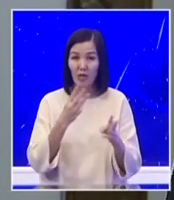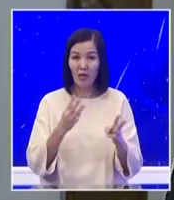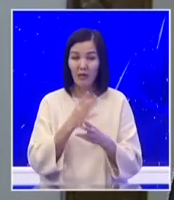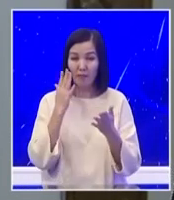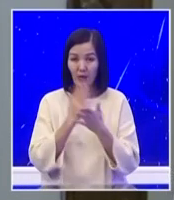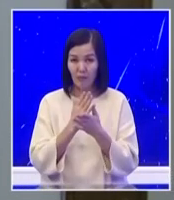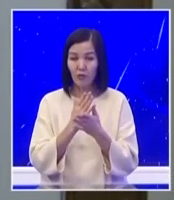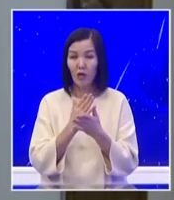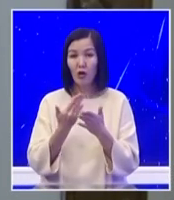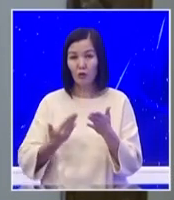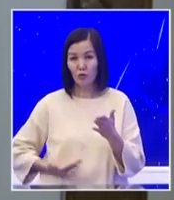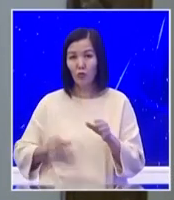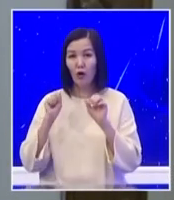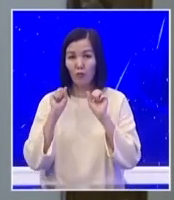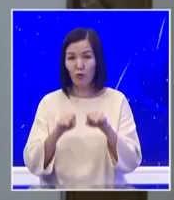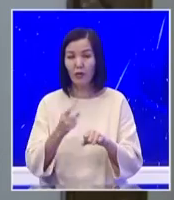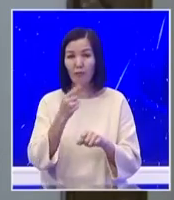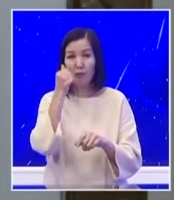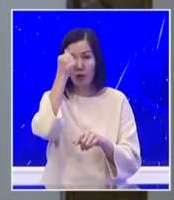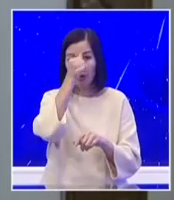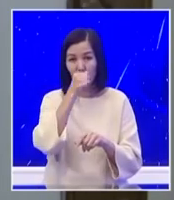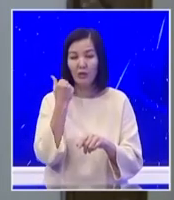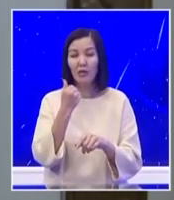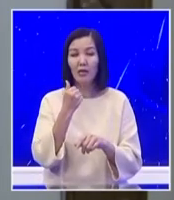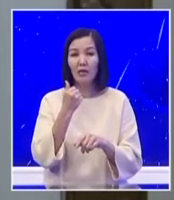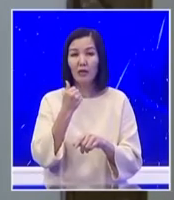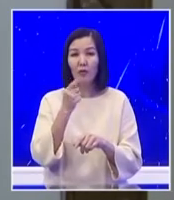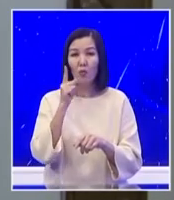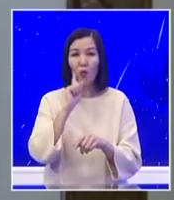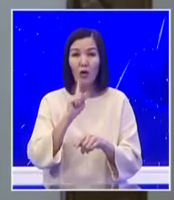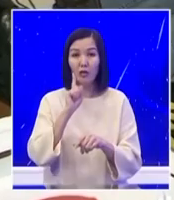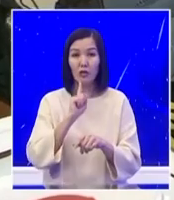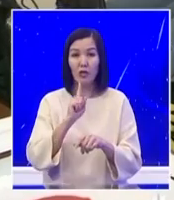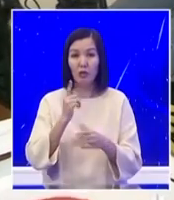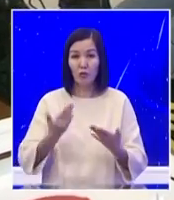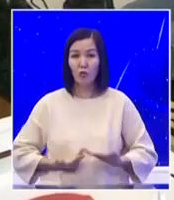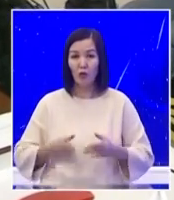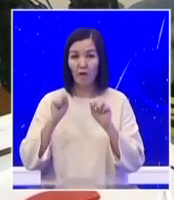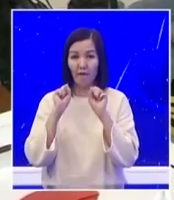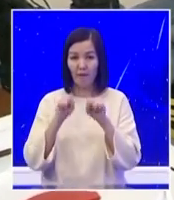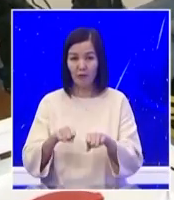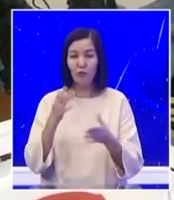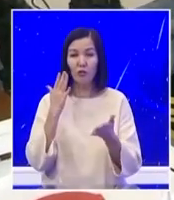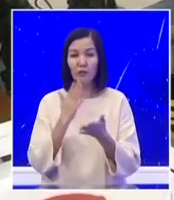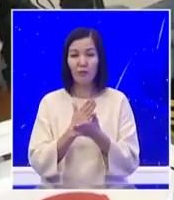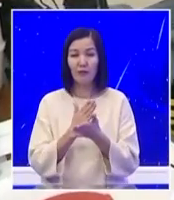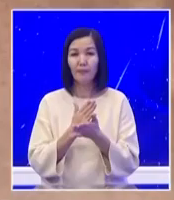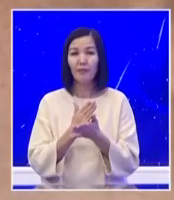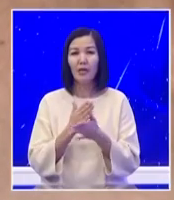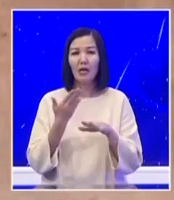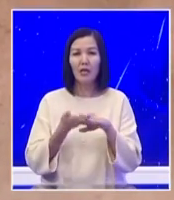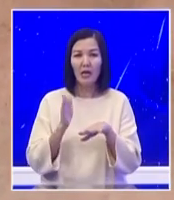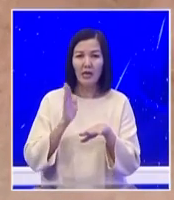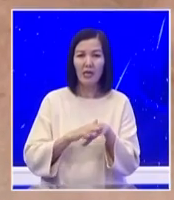тұрғызамыз. Тұрғызғанда ол бір жыл осы жерде тұруға құқылы. Өмірлік қиын жағдайға тап болған азаматтар